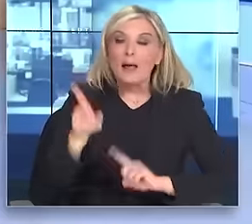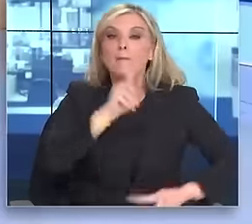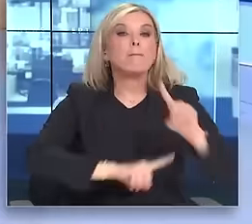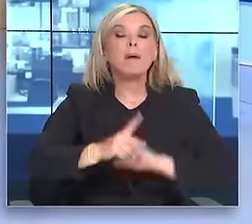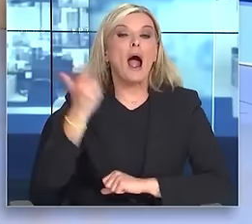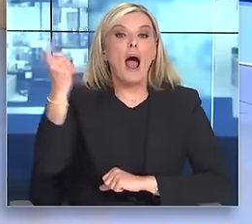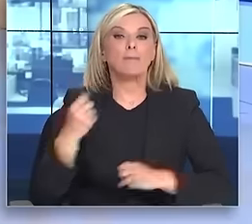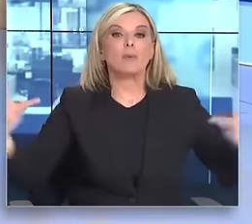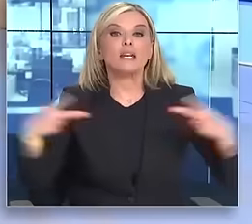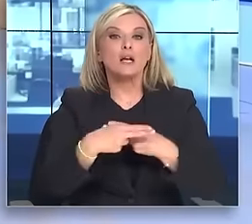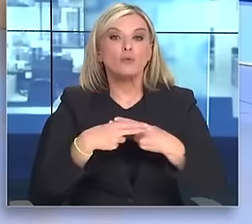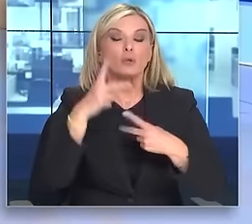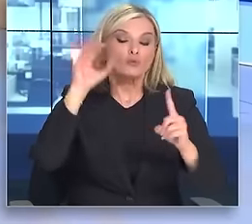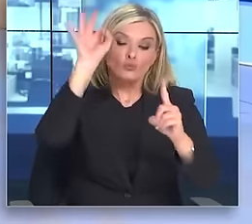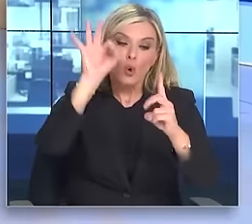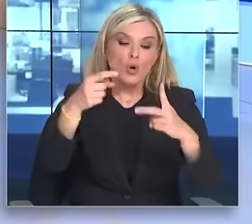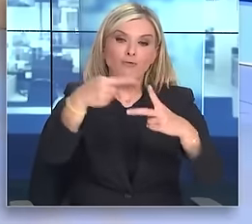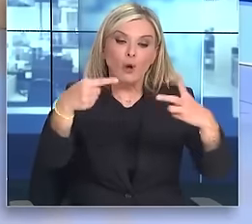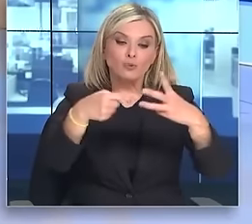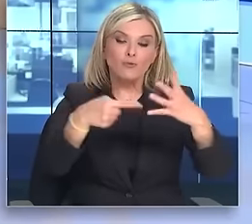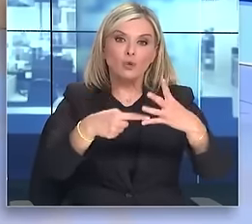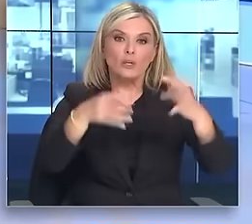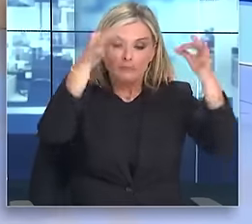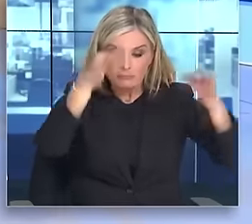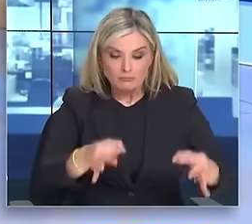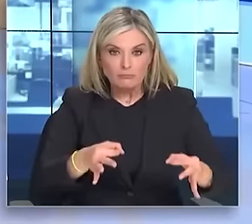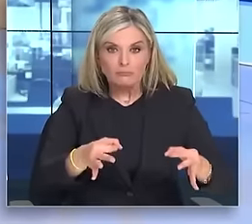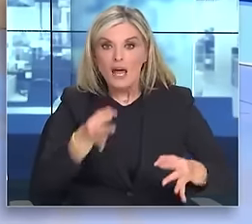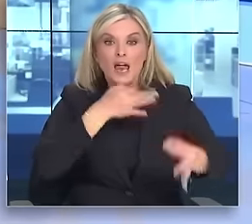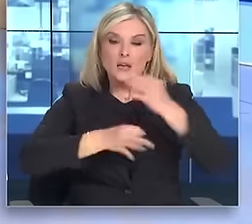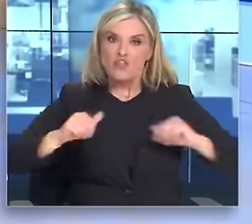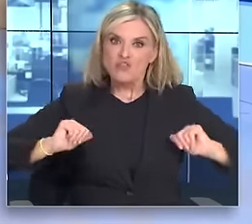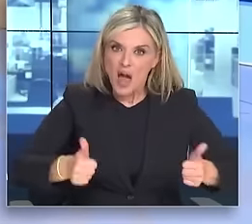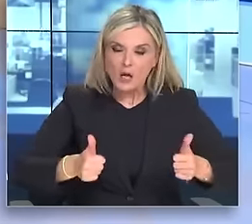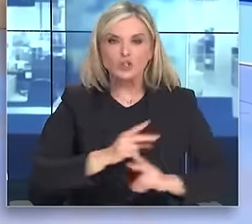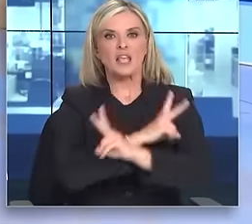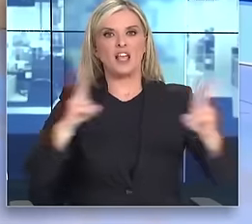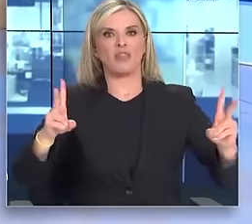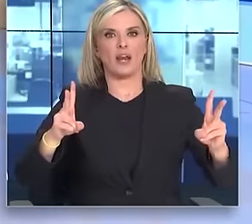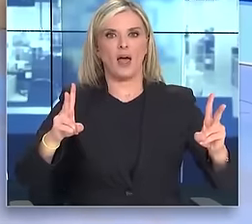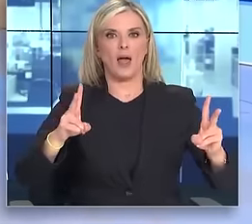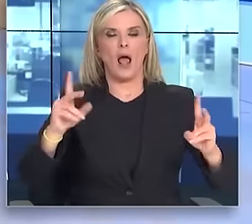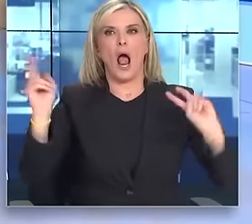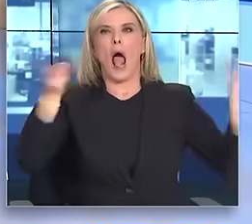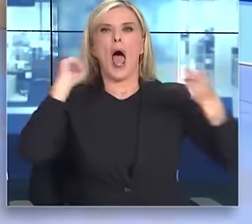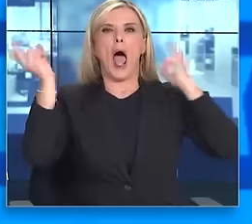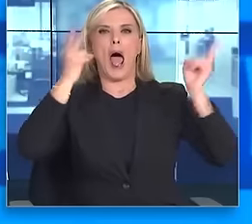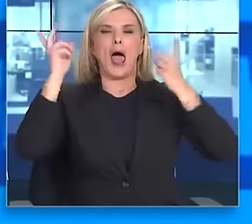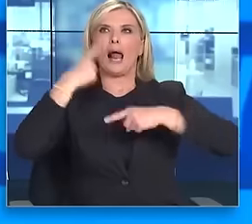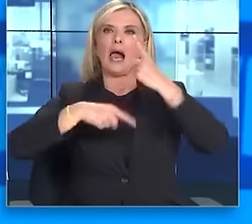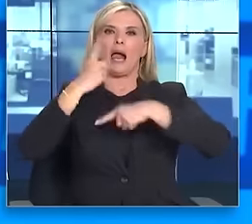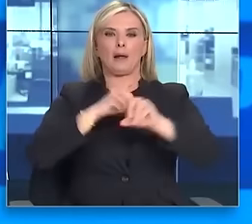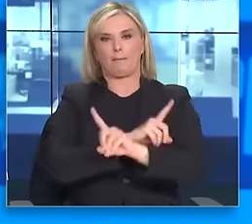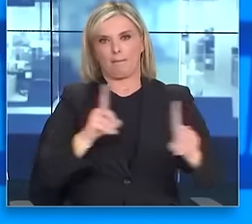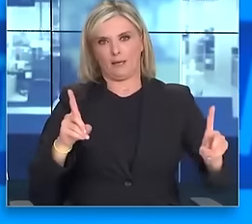κόψουμε στοχευμένα επιδόματα τα οποία δίνουμε για να στηρίξουμε την ελληνική οικογένεια, να έχει το θάρρος να το πει. Δεν νοείται σήμερα. Σε ένα